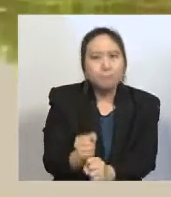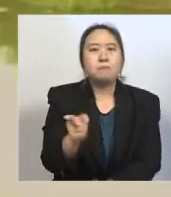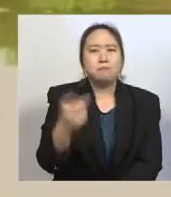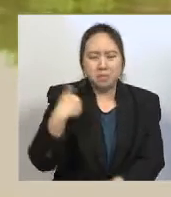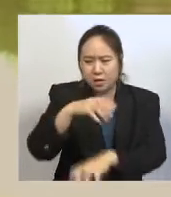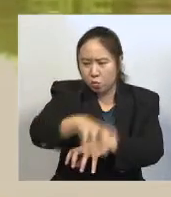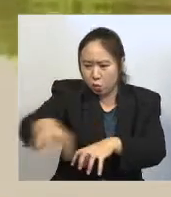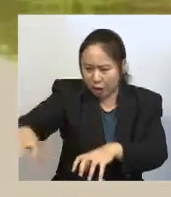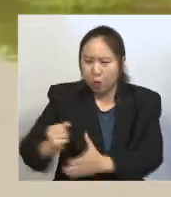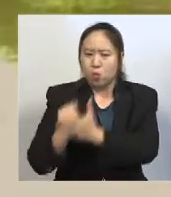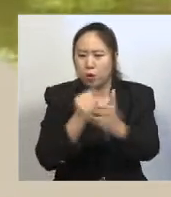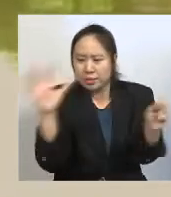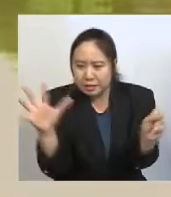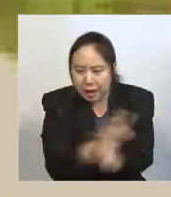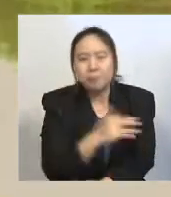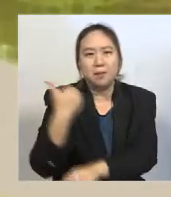งานครับที่มาช่วยเต็มที่ครับ